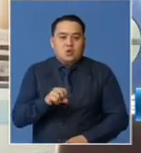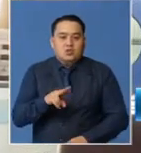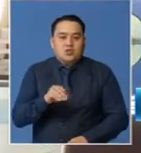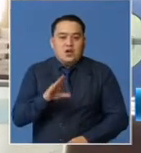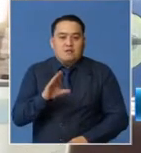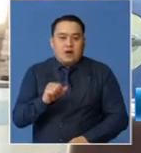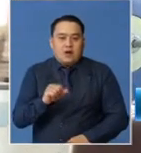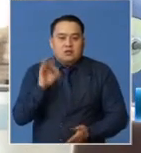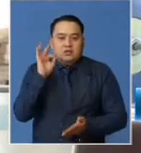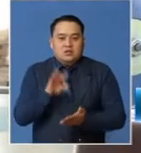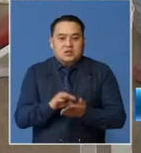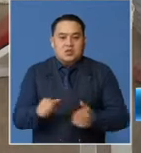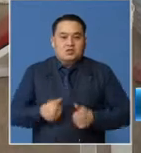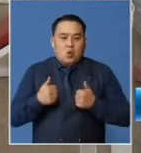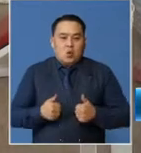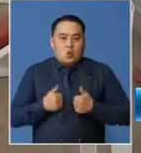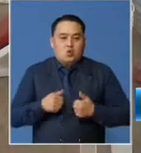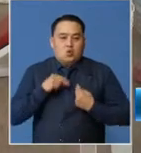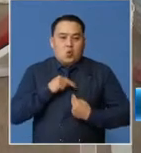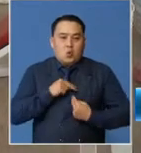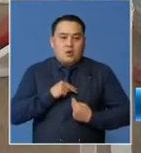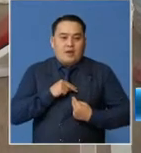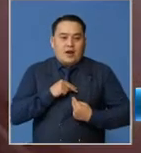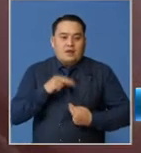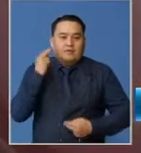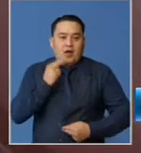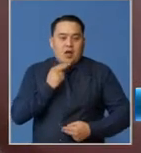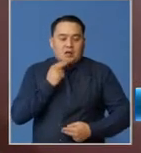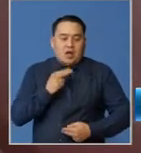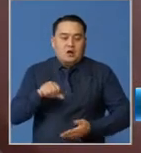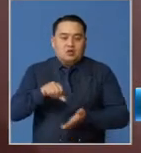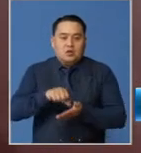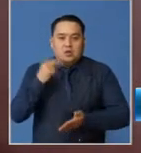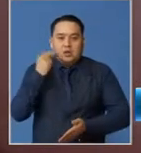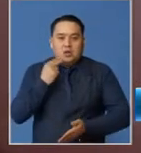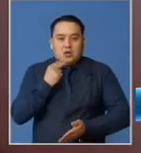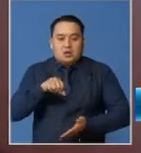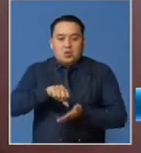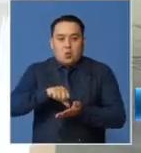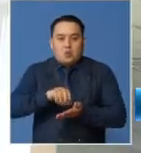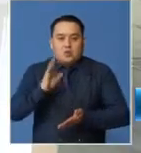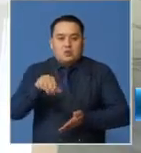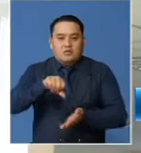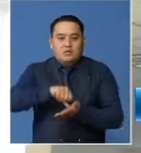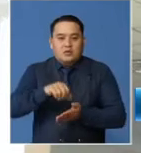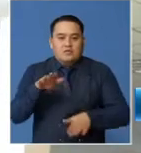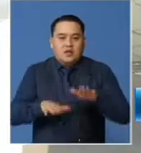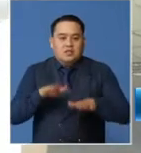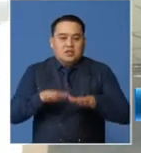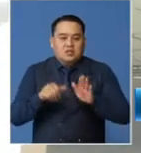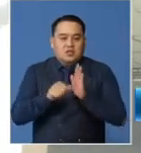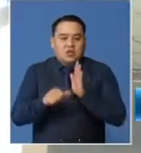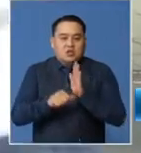Ее целеустремленности и трудолюбию можно только позавидовать. В Китае воспитанница Талдыкурганской школы тяжелой атлетики будет выступать в весовой